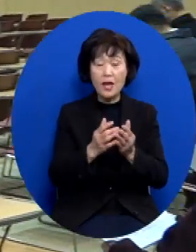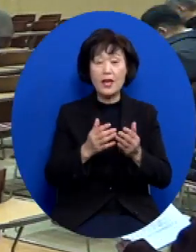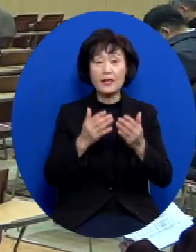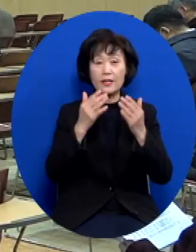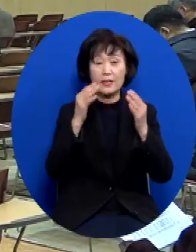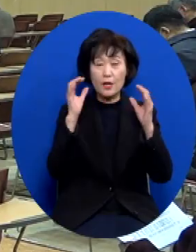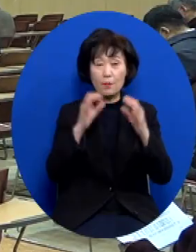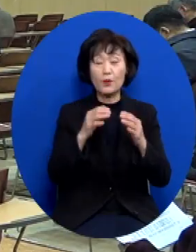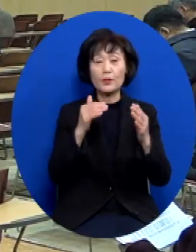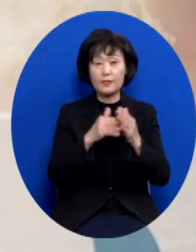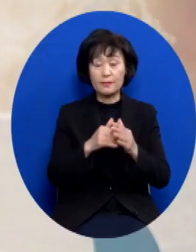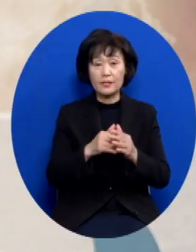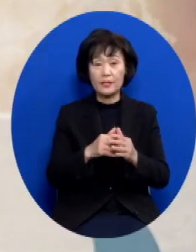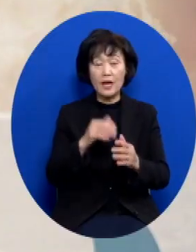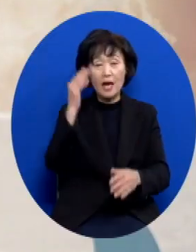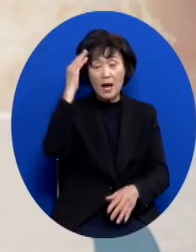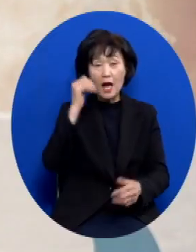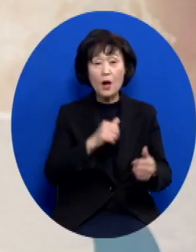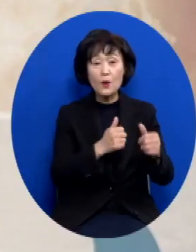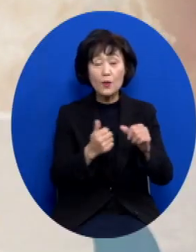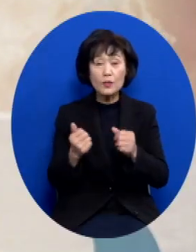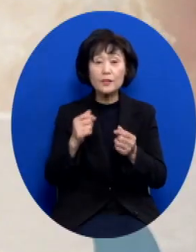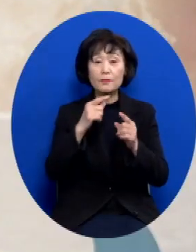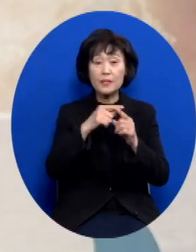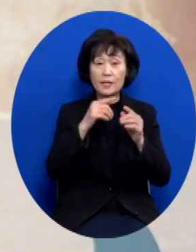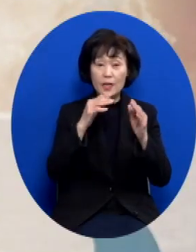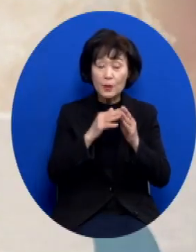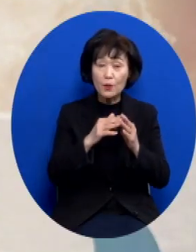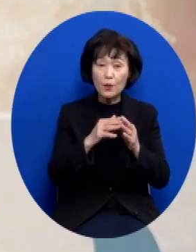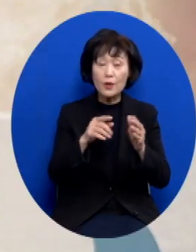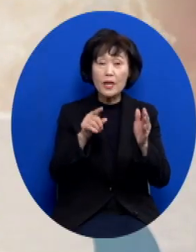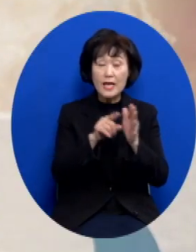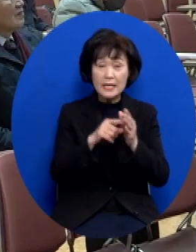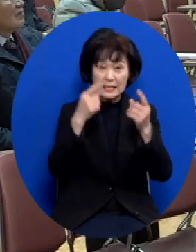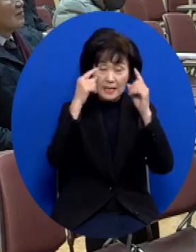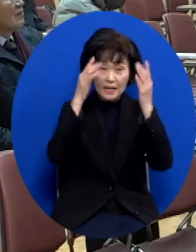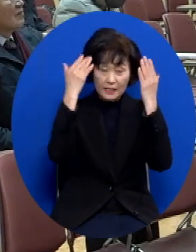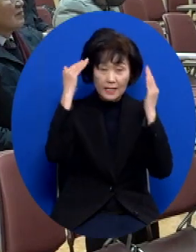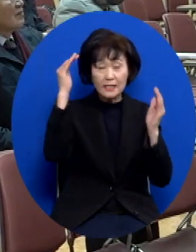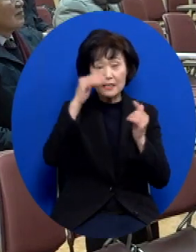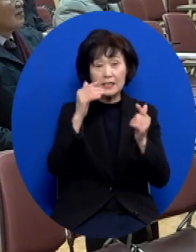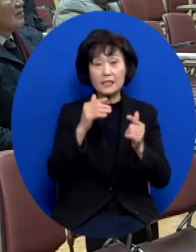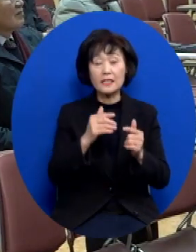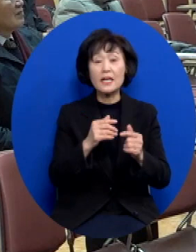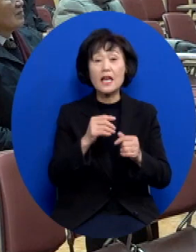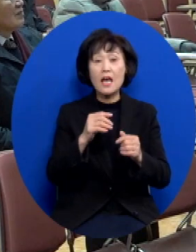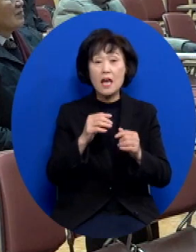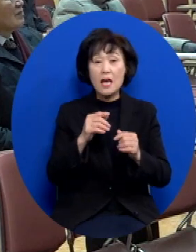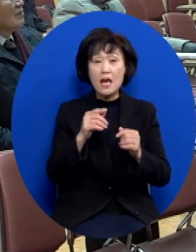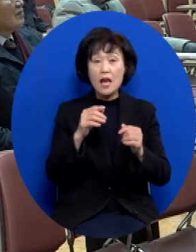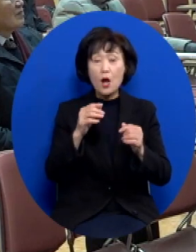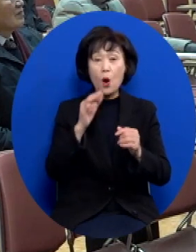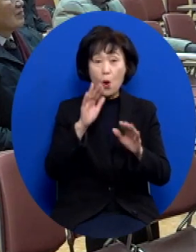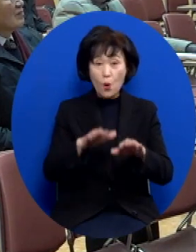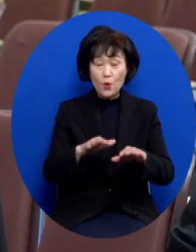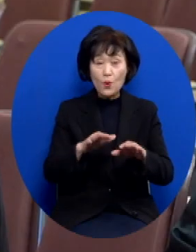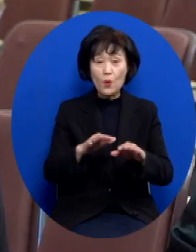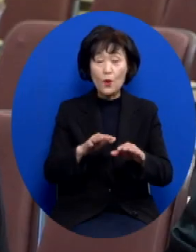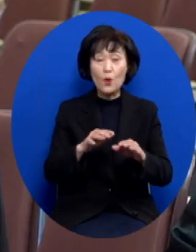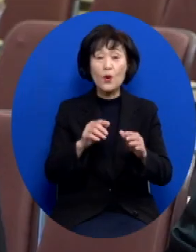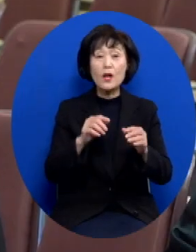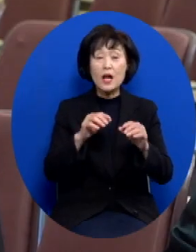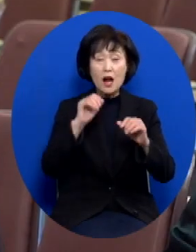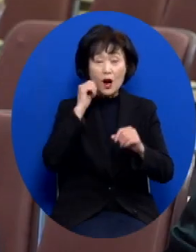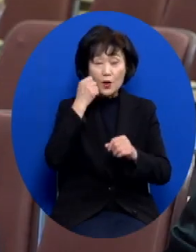설교를 전한 한국침례신학대학교 김광수 교수는 신학생들이 합심기도의 그릇을 이루는 것이 오늘날 화해 시대를